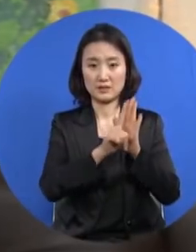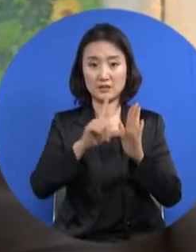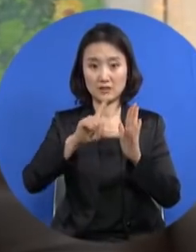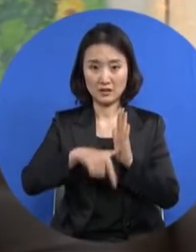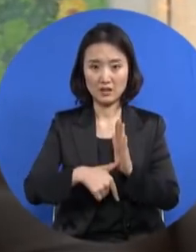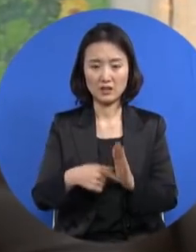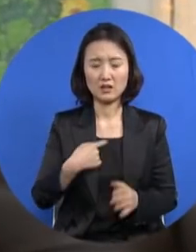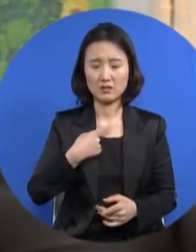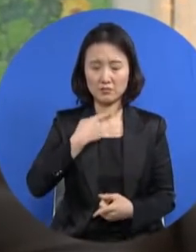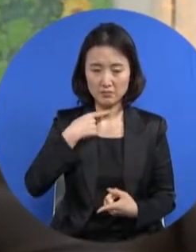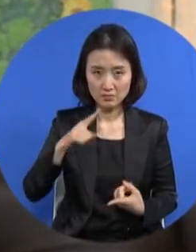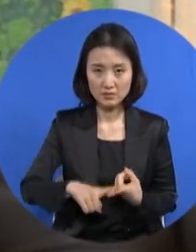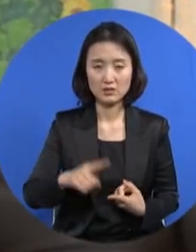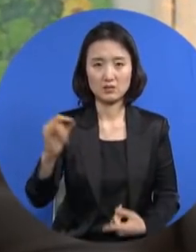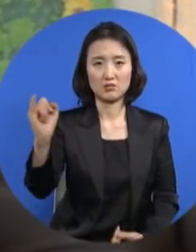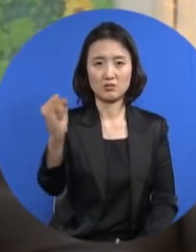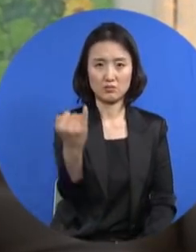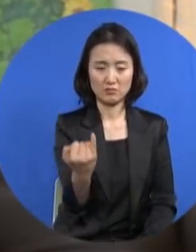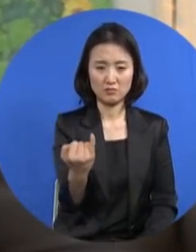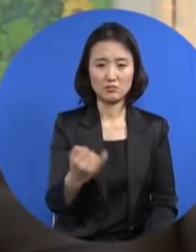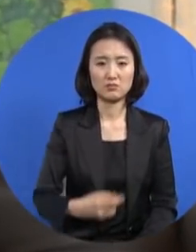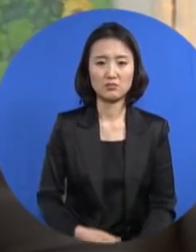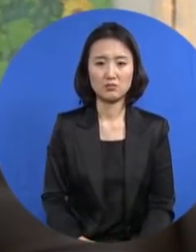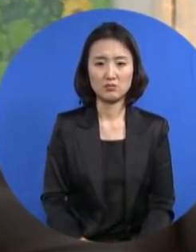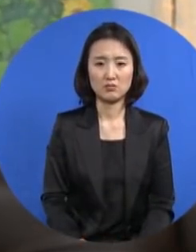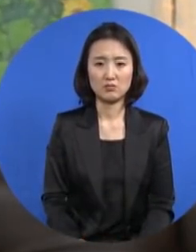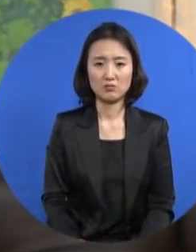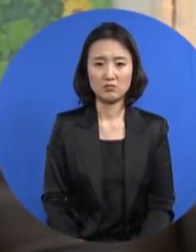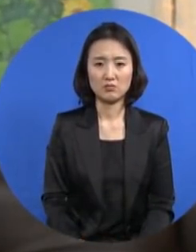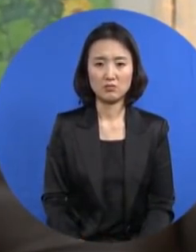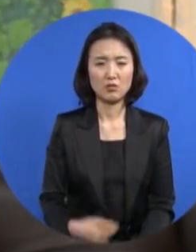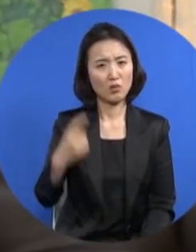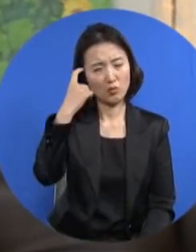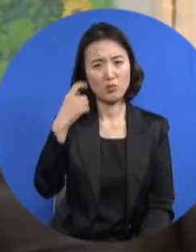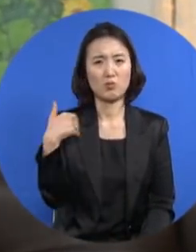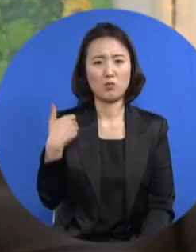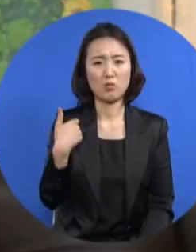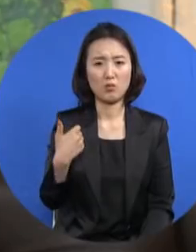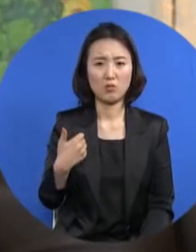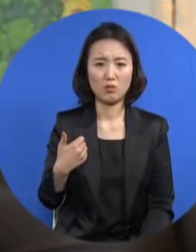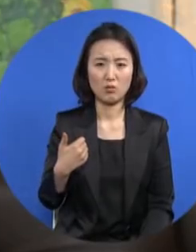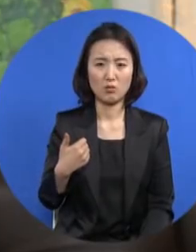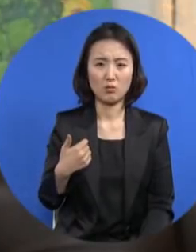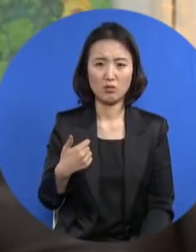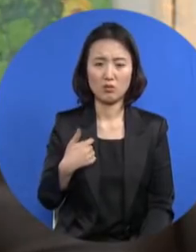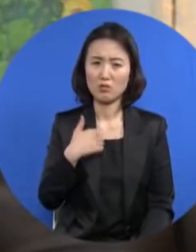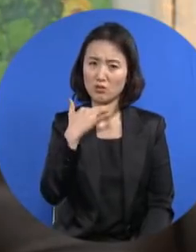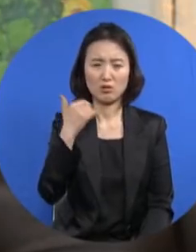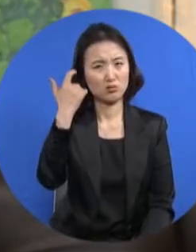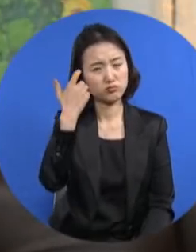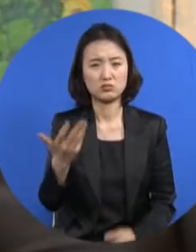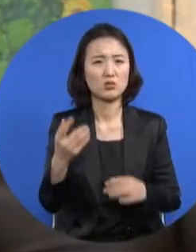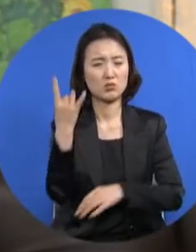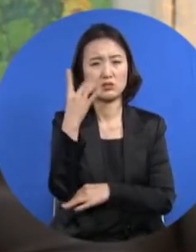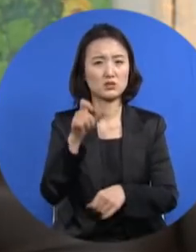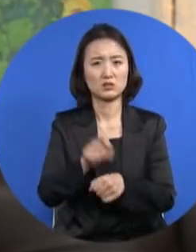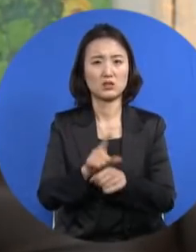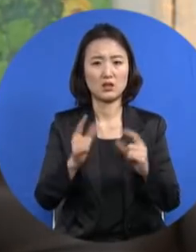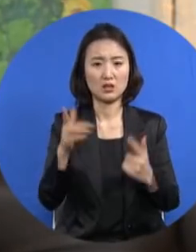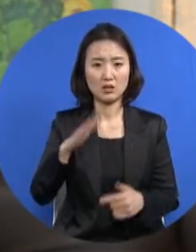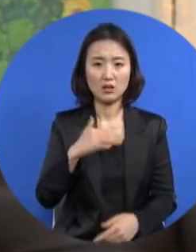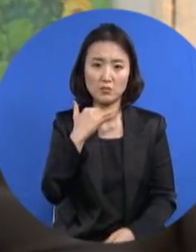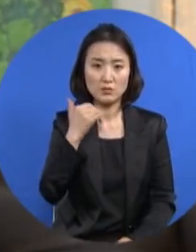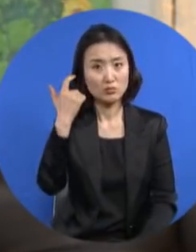딱 마음에 드는 어떤 여성분이 오셨어요. 저 왜 그랬는지 모르게 저는 원래 나이를 묻지 않거든요. 나이가